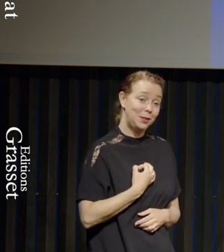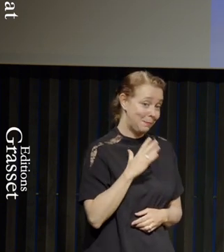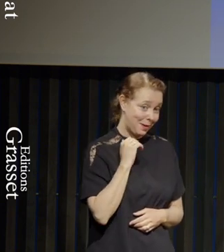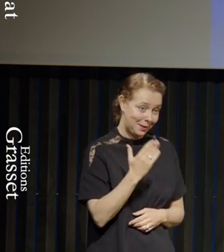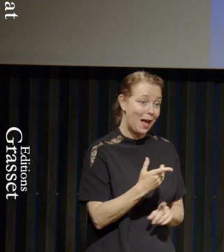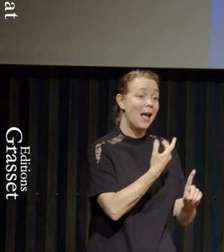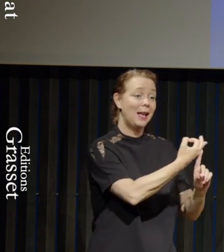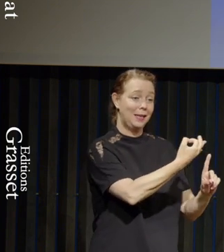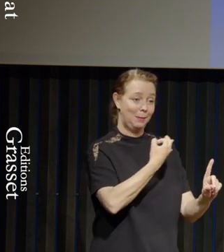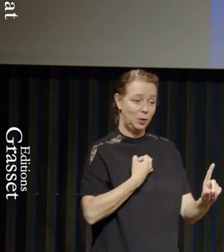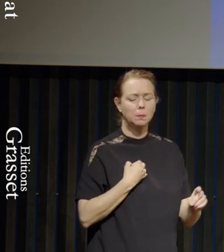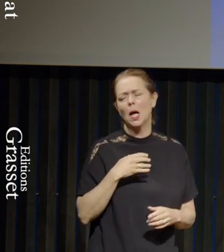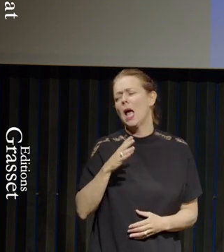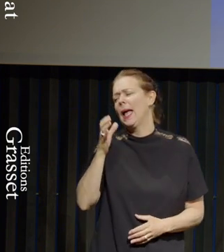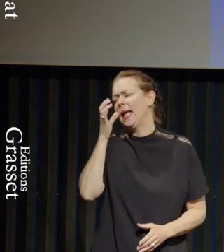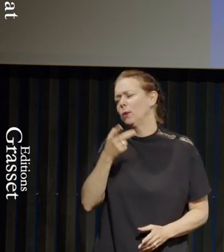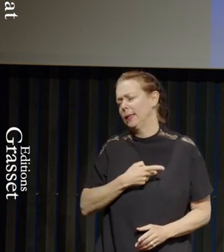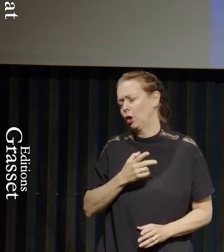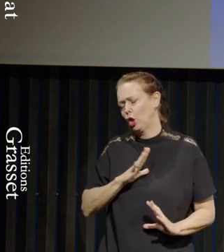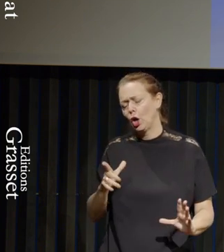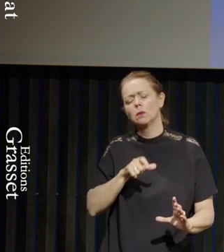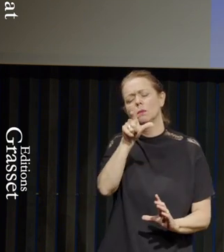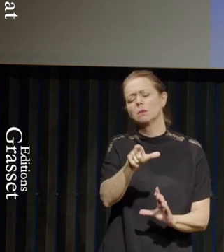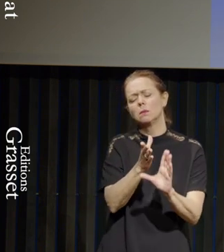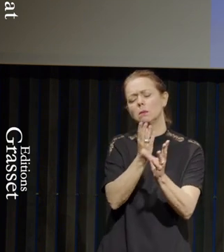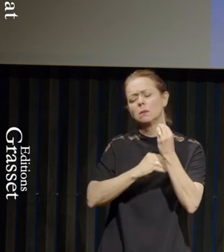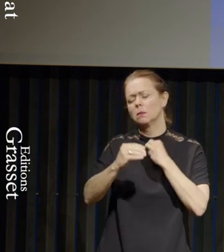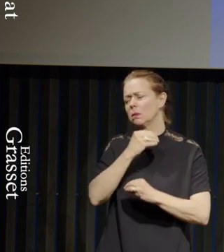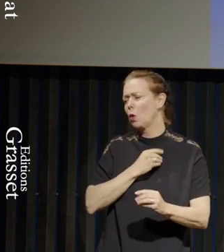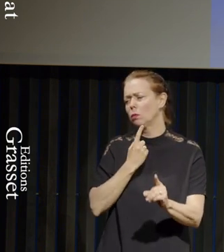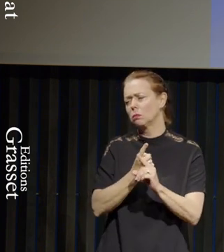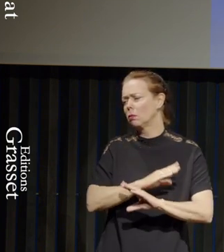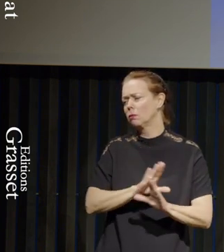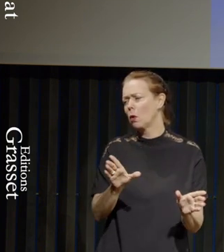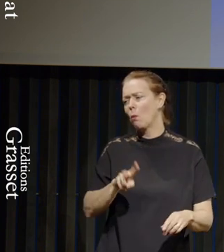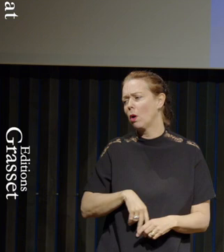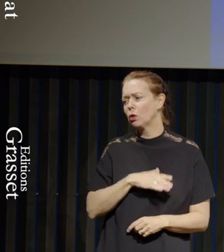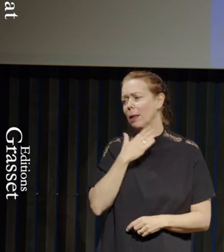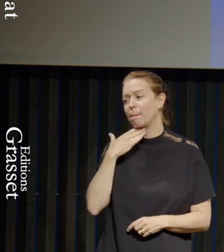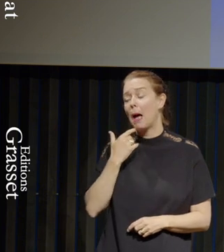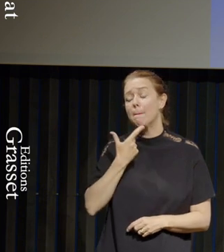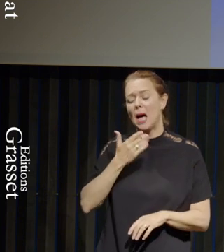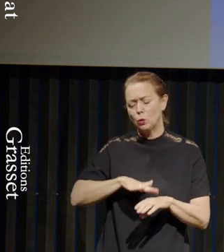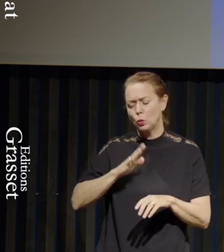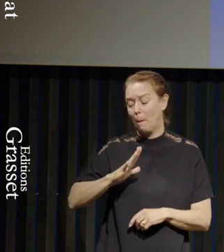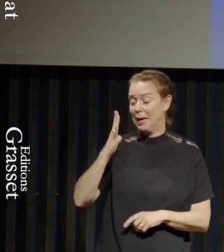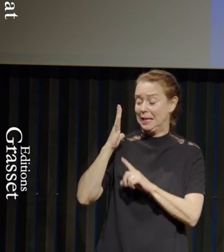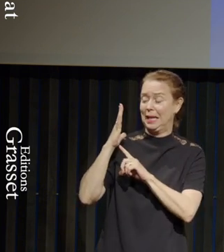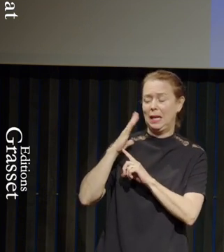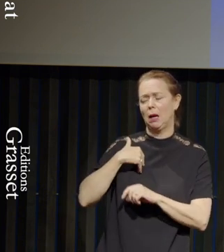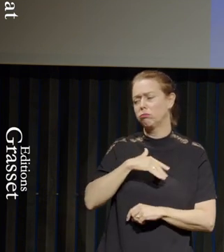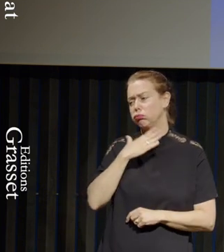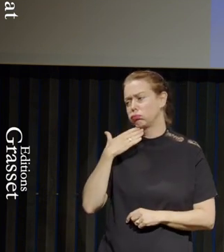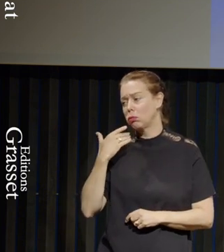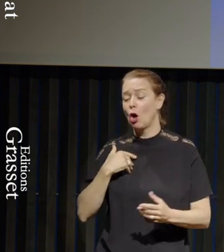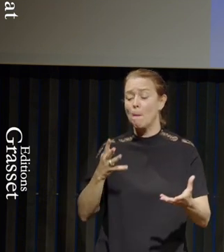dit « Écoutez, docteur, je n'irai plus voir la psychothérapeute. Moi, j'en ai marre de parler du passé. Mon